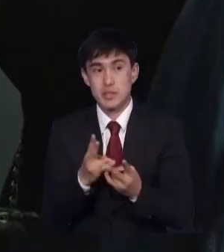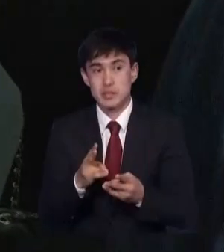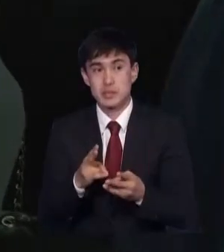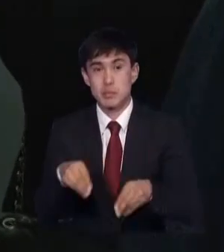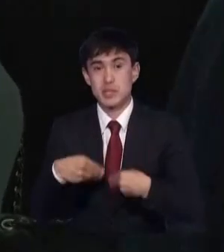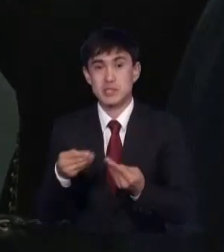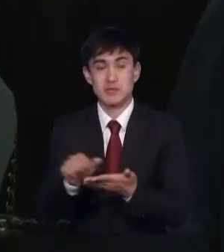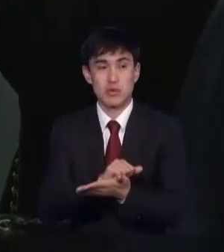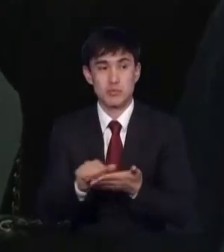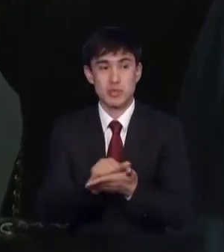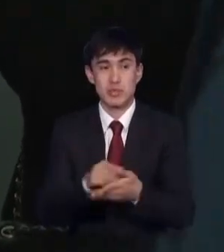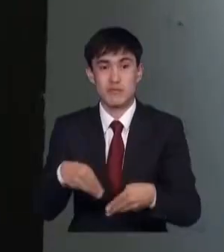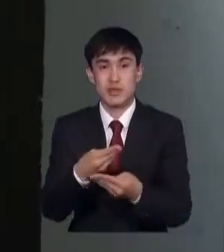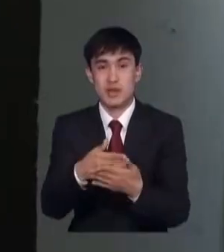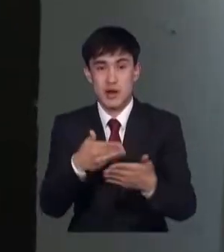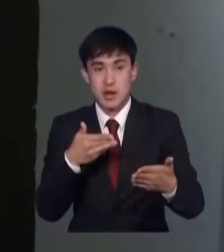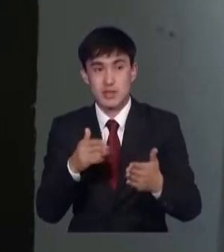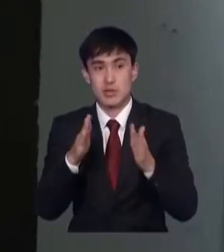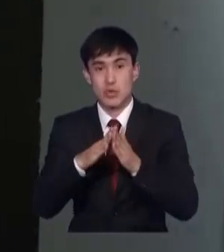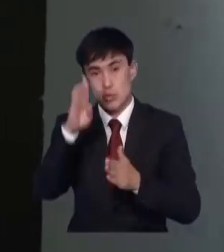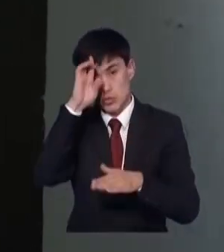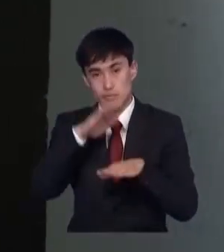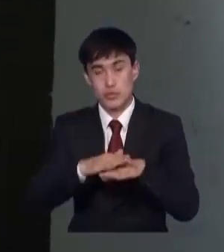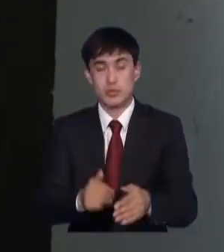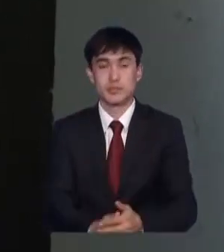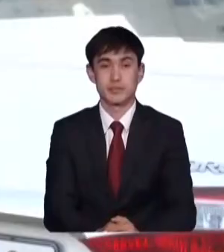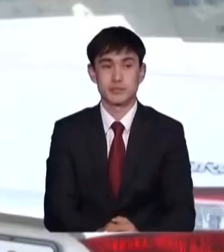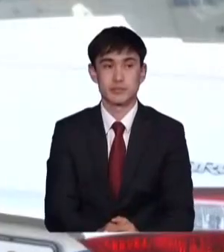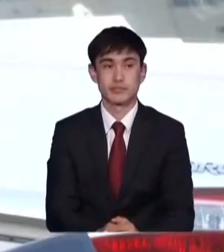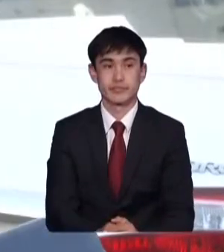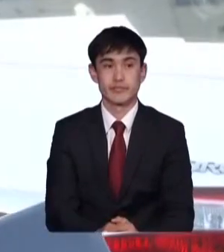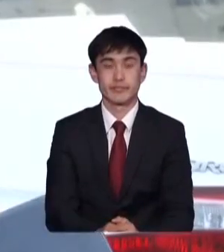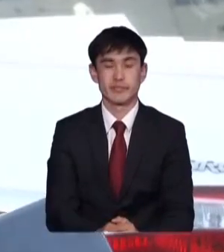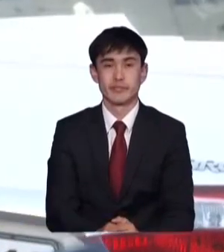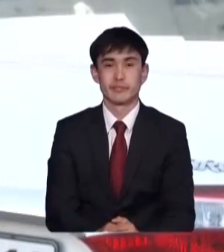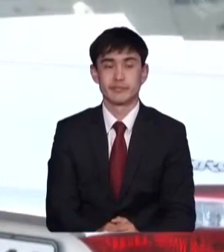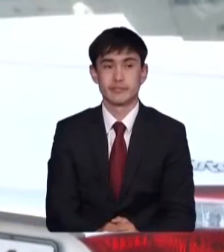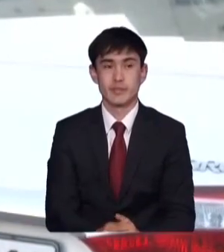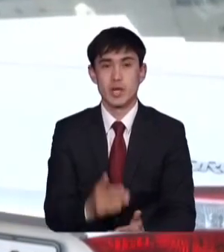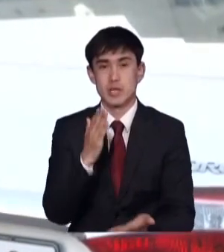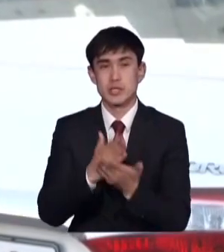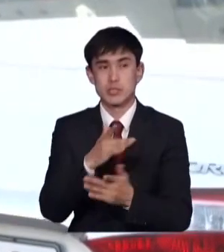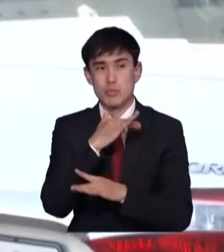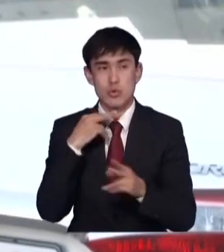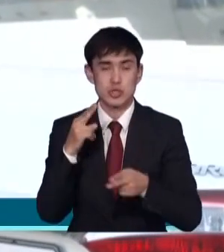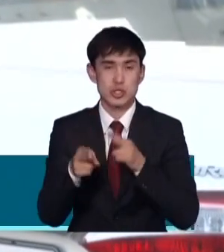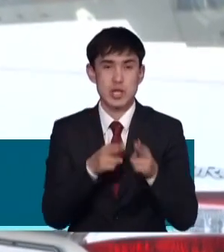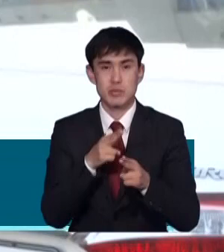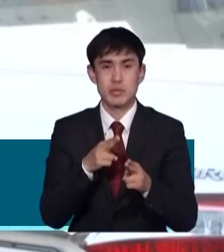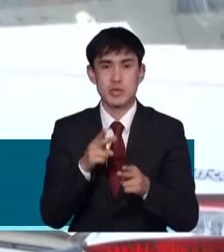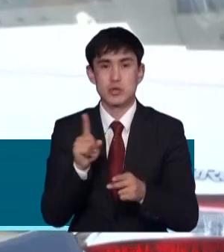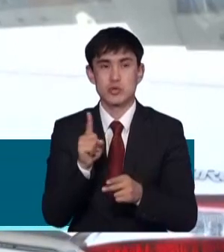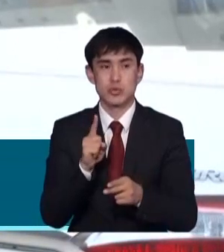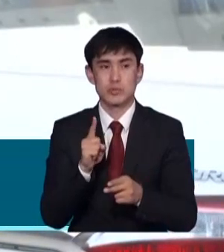предоставления документов на выданное ранее жильё из госфонда Есть множество у нас жалобы обращения